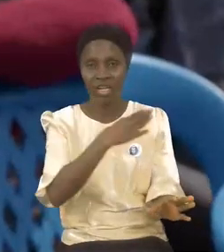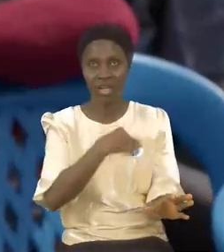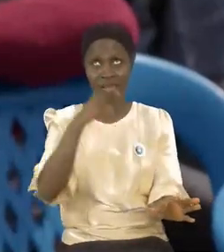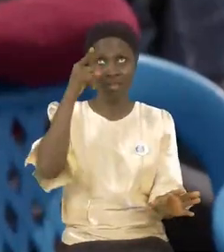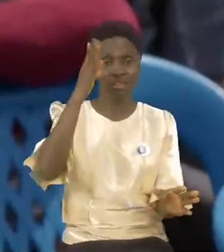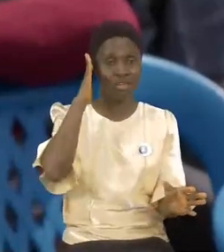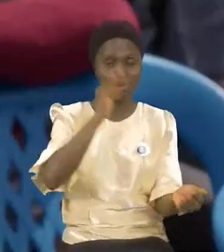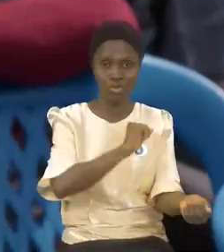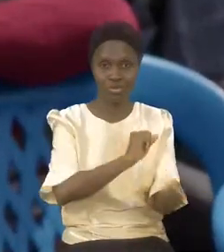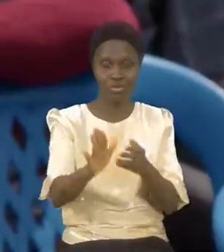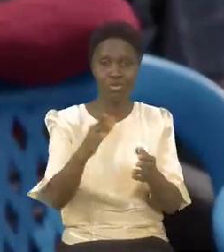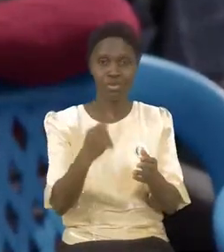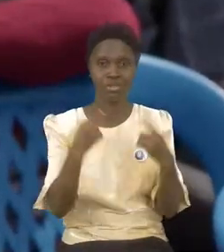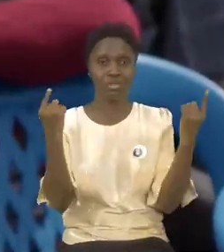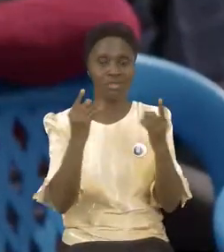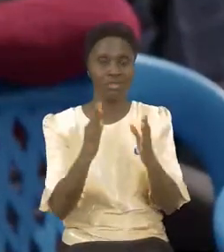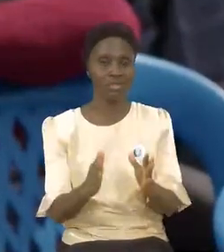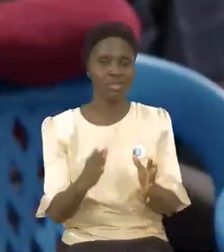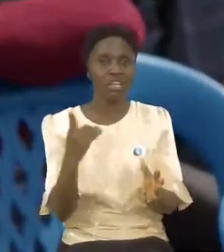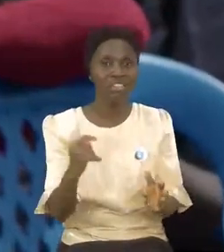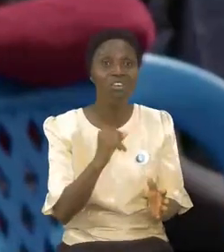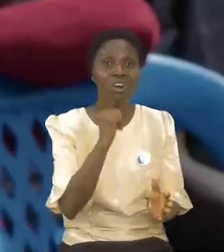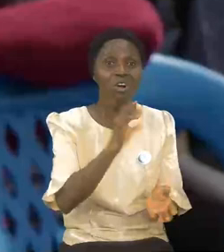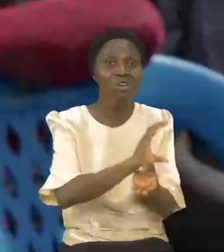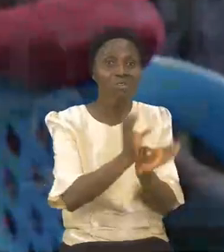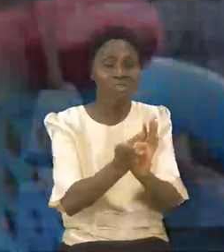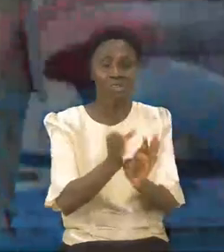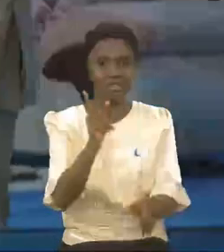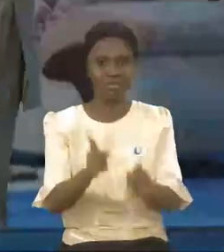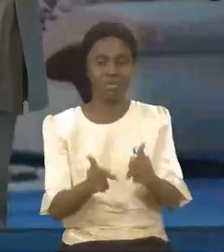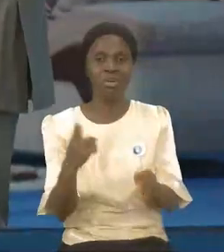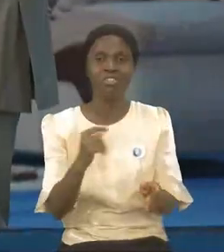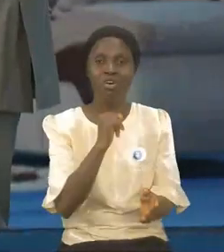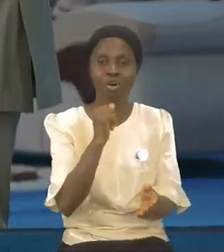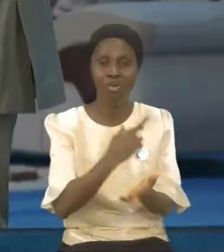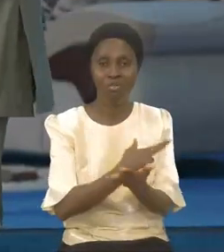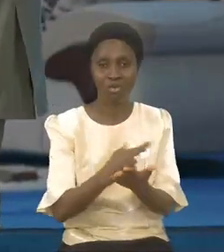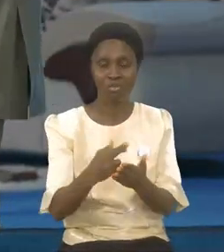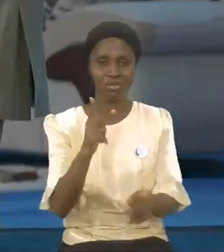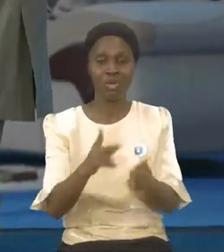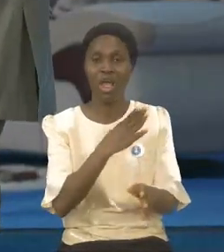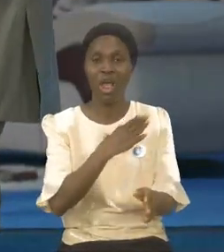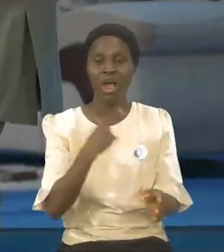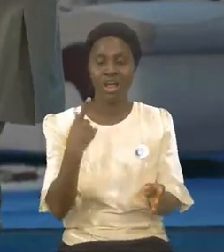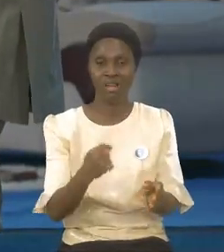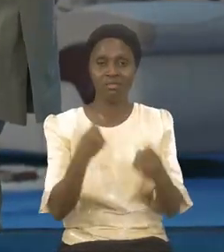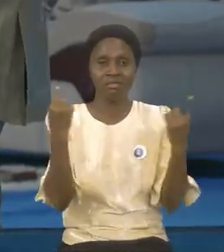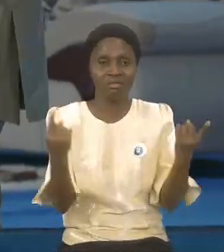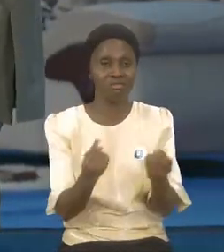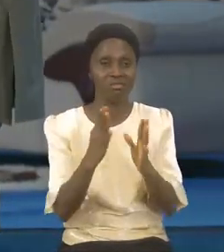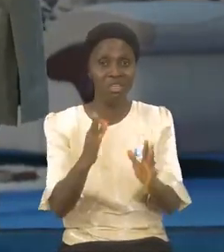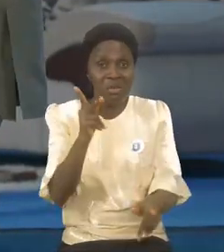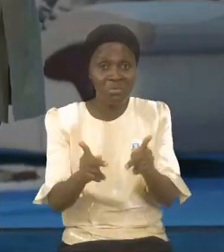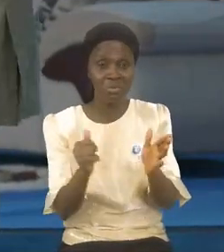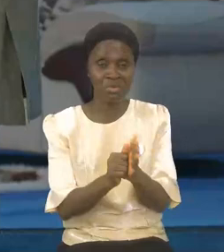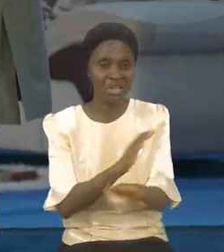les pécheurs, et en exterminera les injustes, les dépravés, ceux